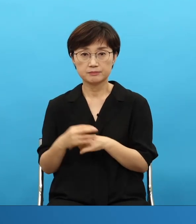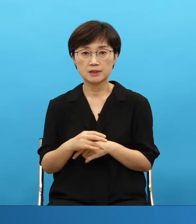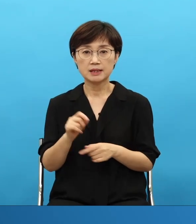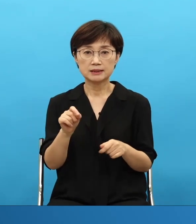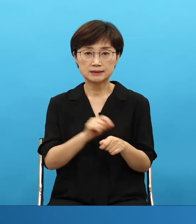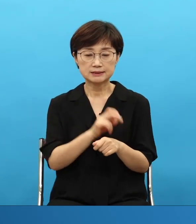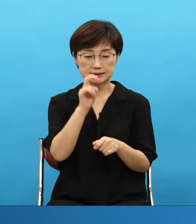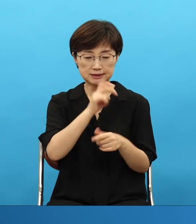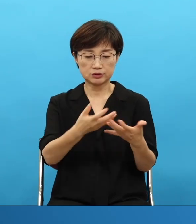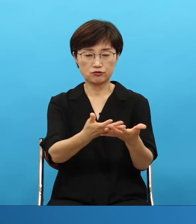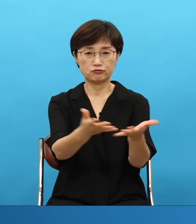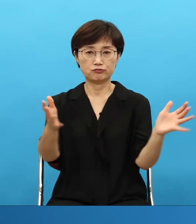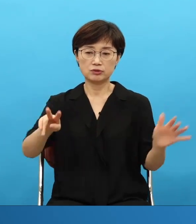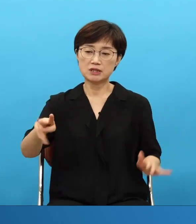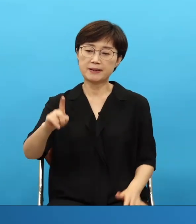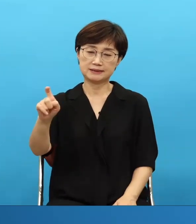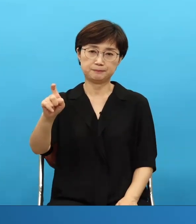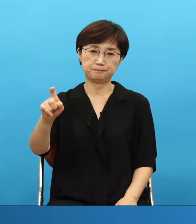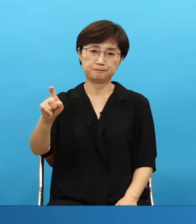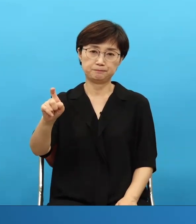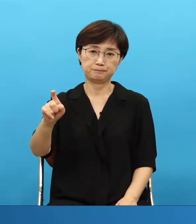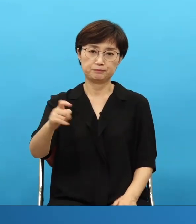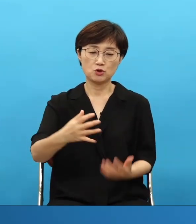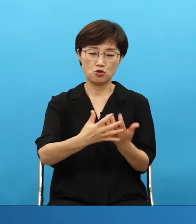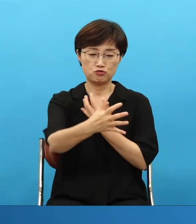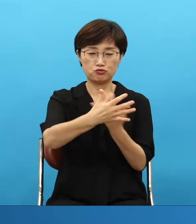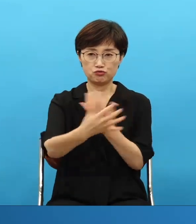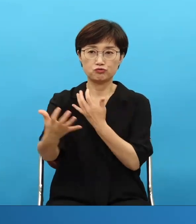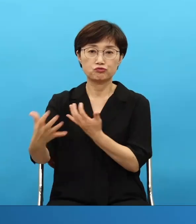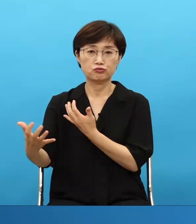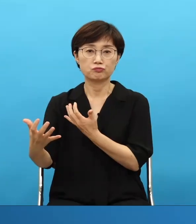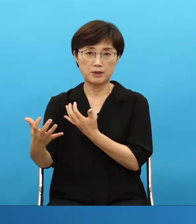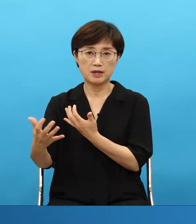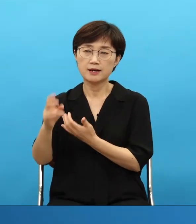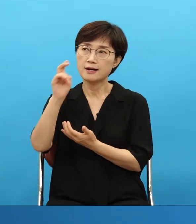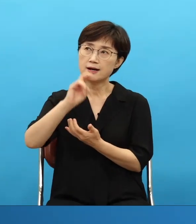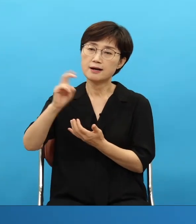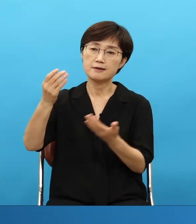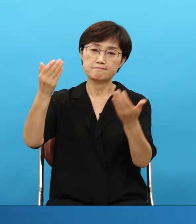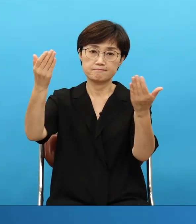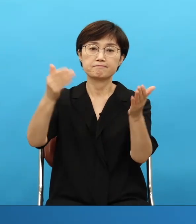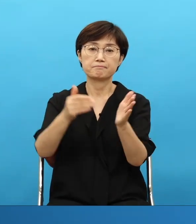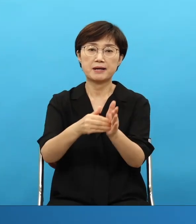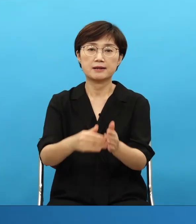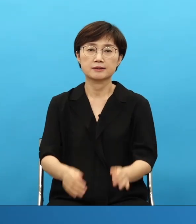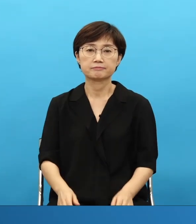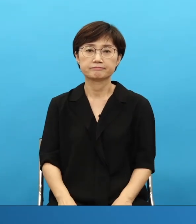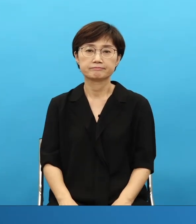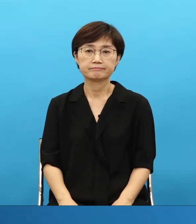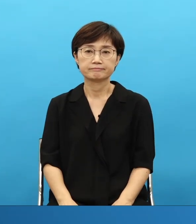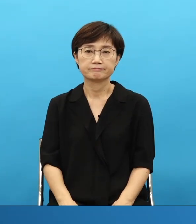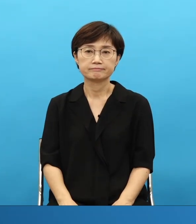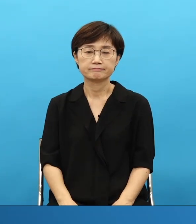RTS 찬양대 210여 명과 RTS 중창단이 하나님께 찬양으로 영광 돌렸습니다.